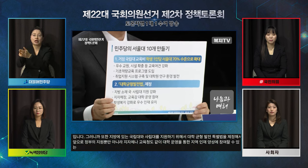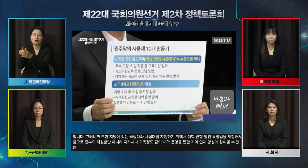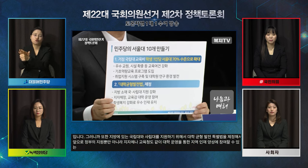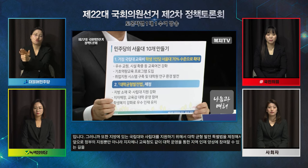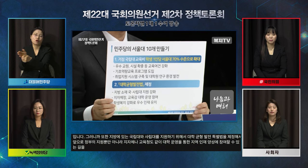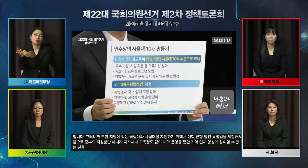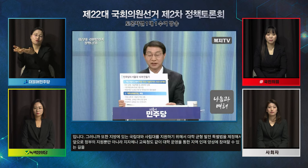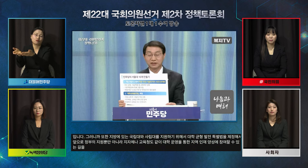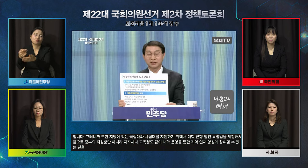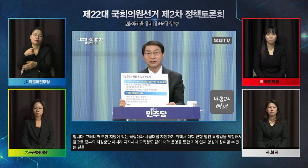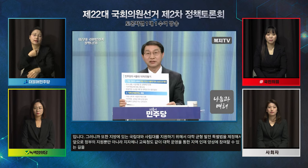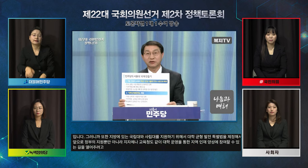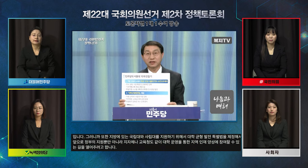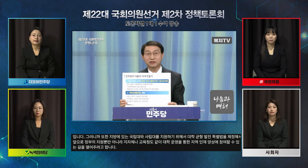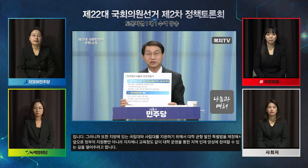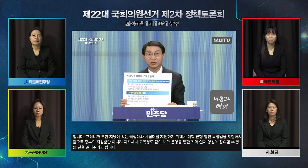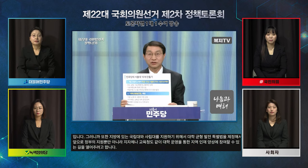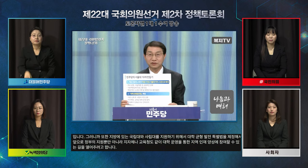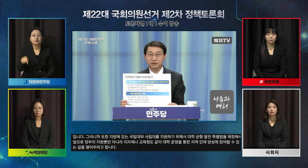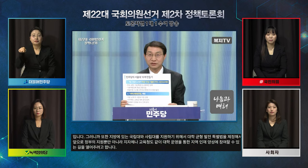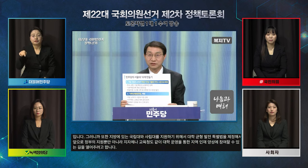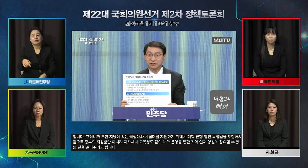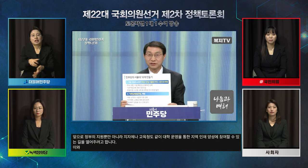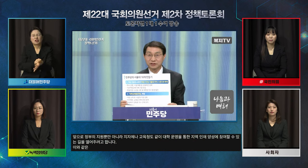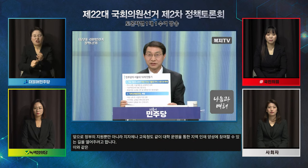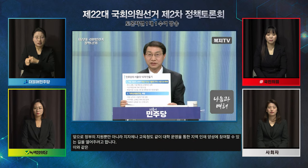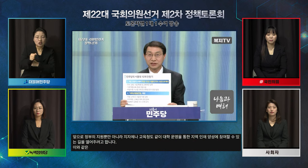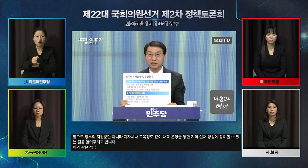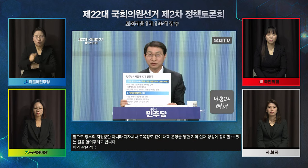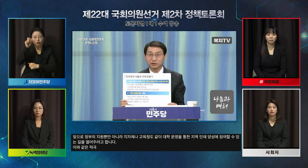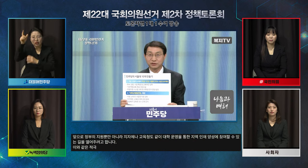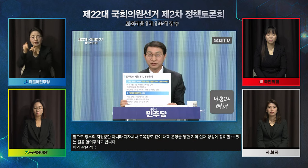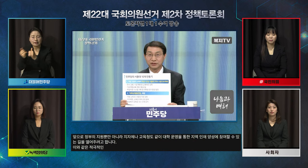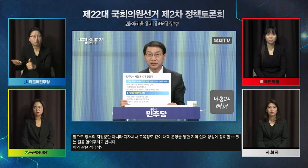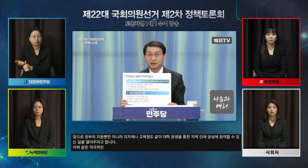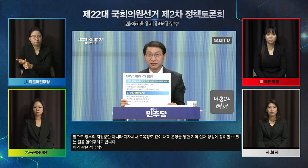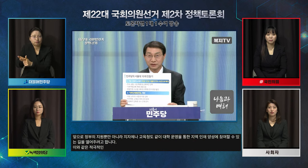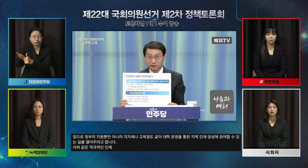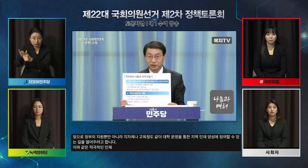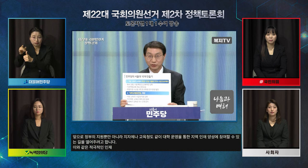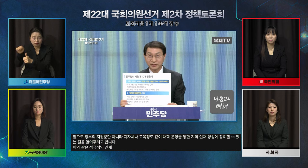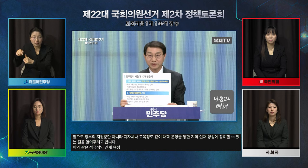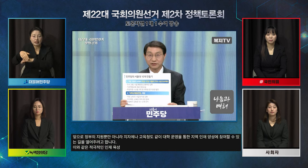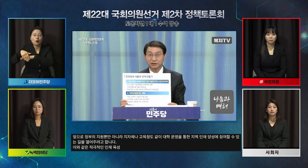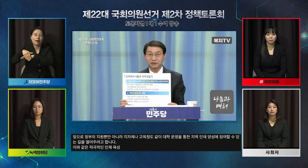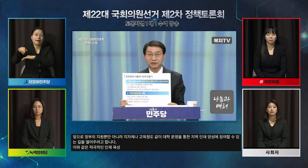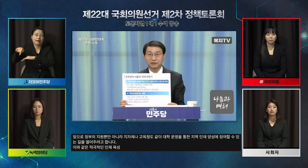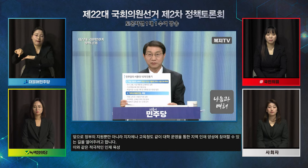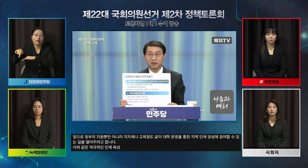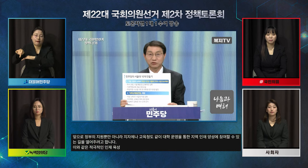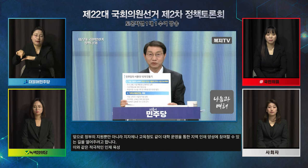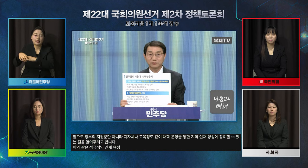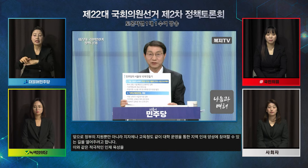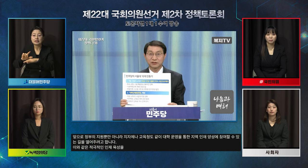열어주려고 합니다. 이와 같은 적극적인 인재 육성을 위해서